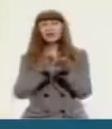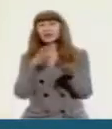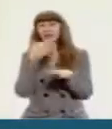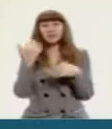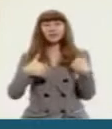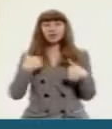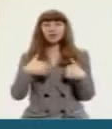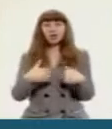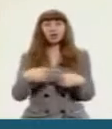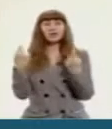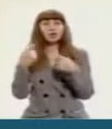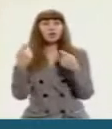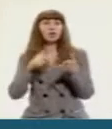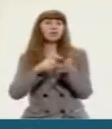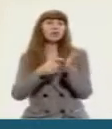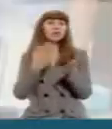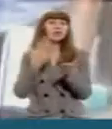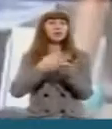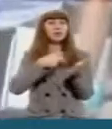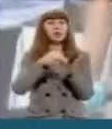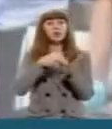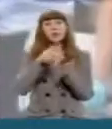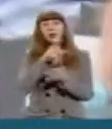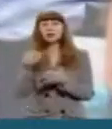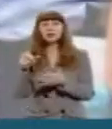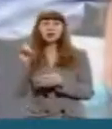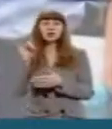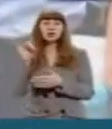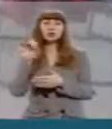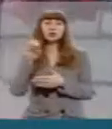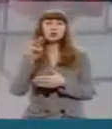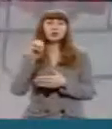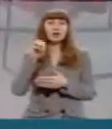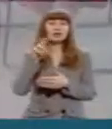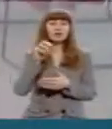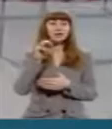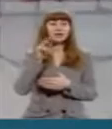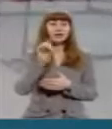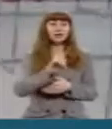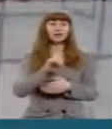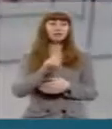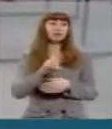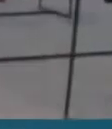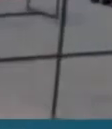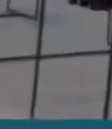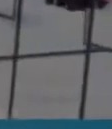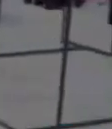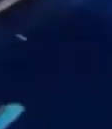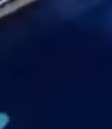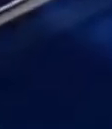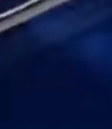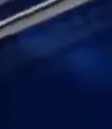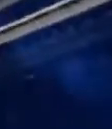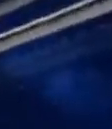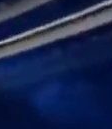жүргізіліп жатқан жұмыстарға түсіністікпен қарауды және сақтық шараларын сақтауды ескертеді. Самат Ерсайын, Бақтияр Жантаев, Қостанай телеарнасы.